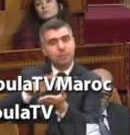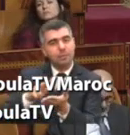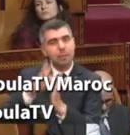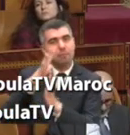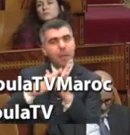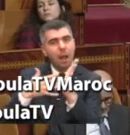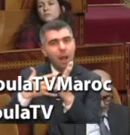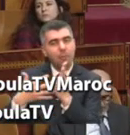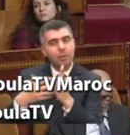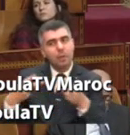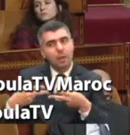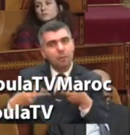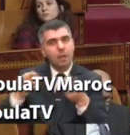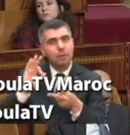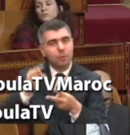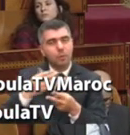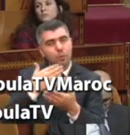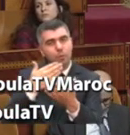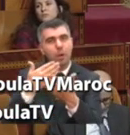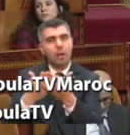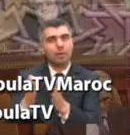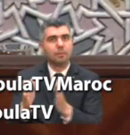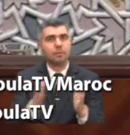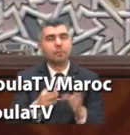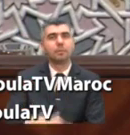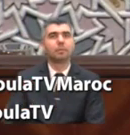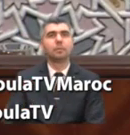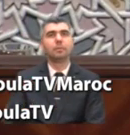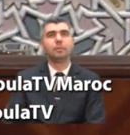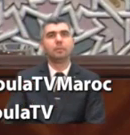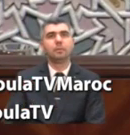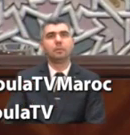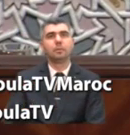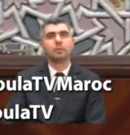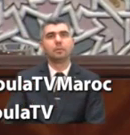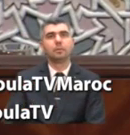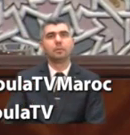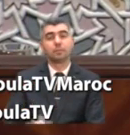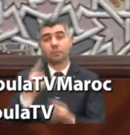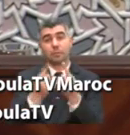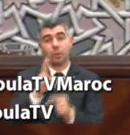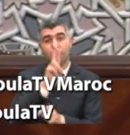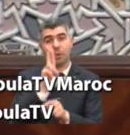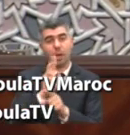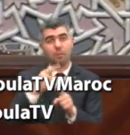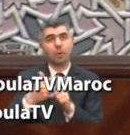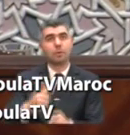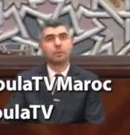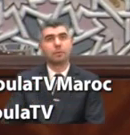كما شرتم تقديمها أمام جلالة الملك؟ وشكرا. شكراً هل من تعقيب إضافي؟ أولا